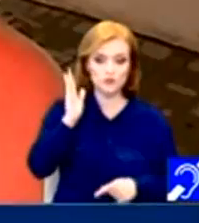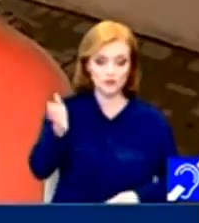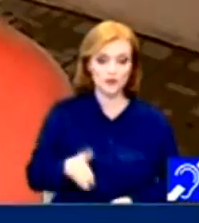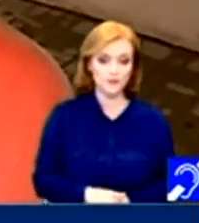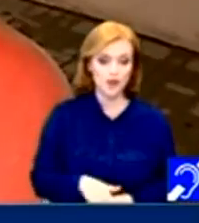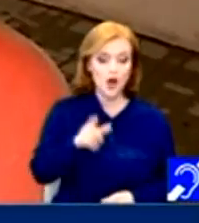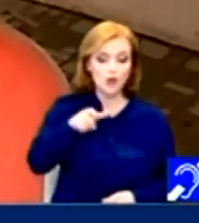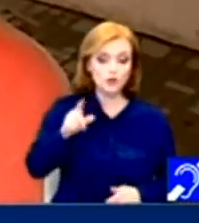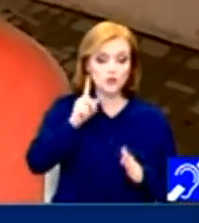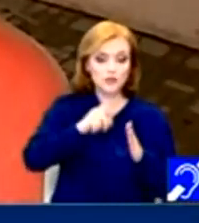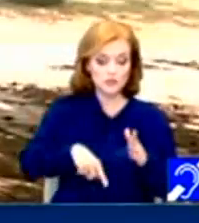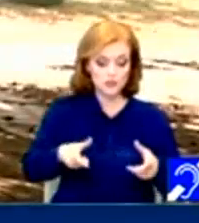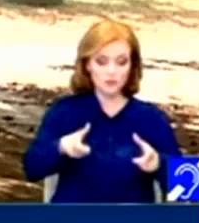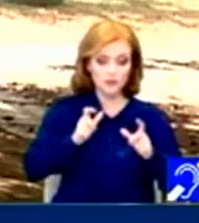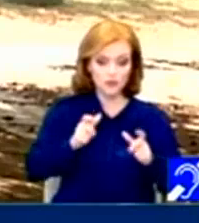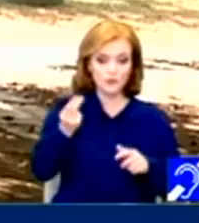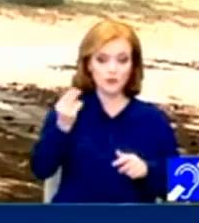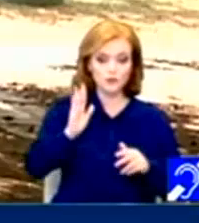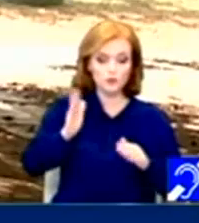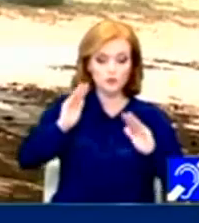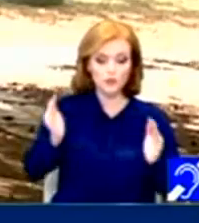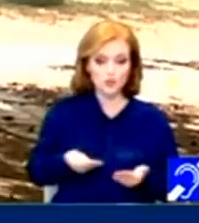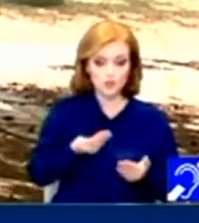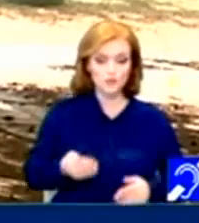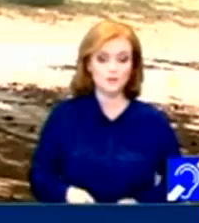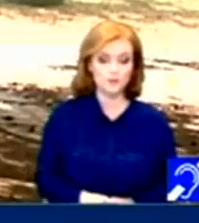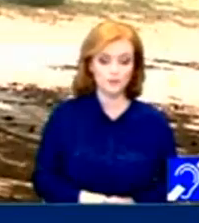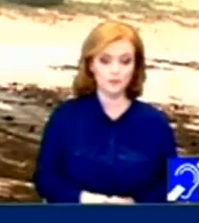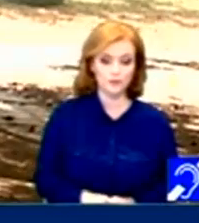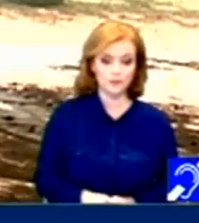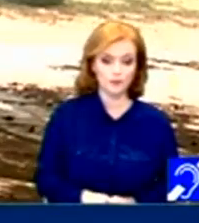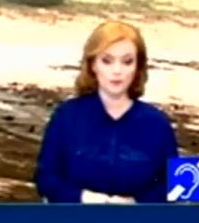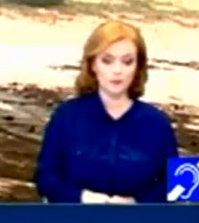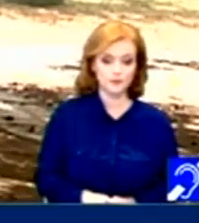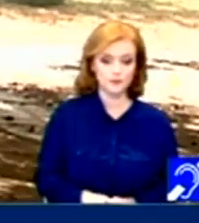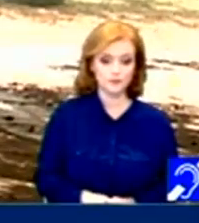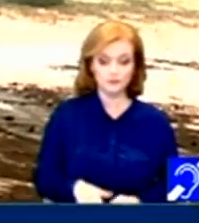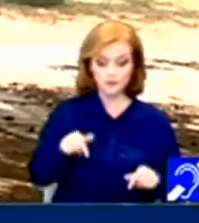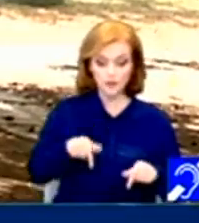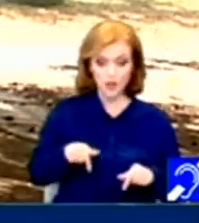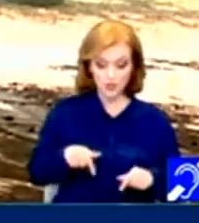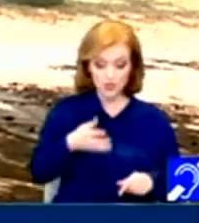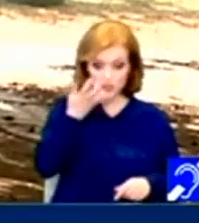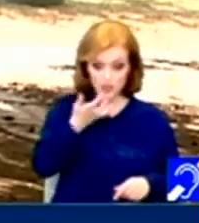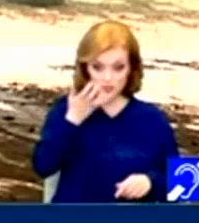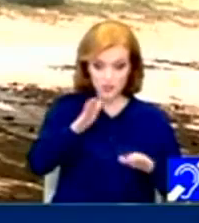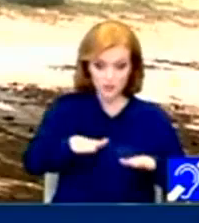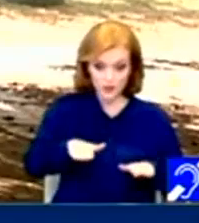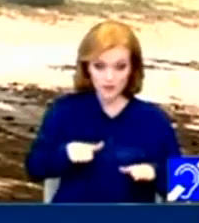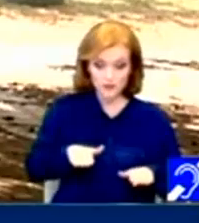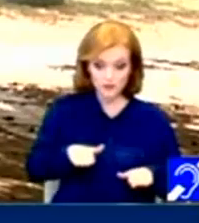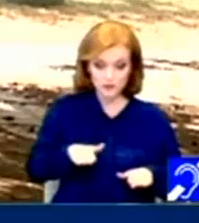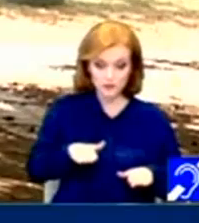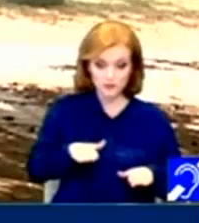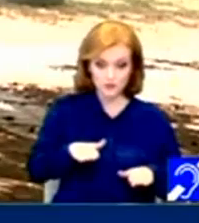ca facturile să fie mai mici. Vreau să-l iei mamea prin boilere, dacă e să călzești drept la noi aici. Să vedem a mea, ar să fie apă și de o minută,